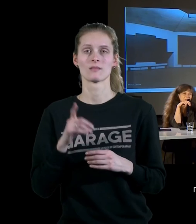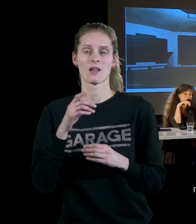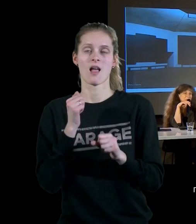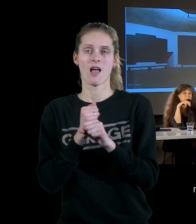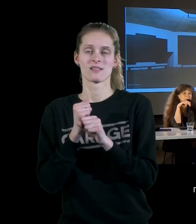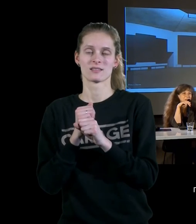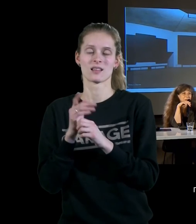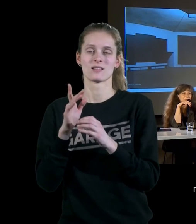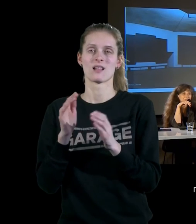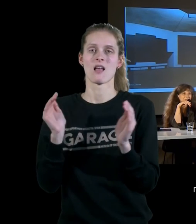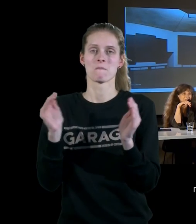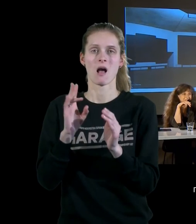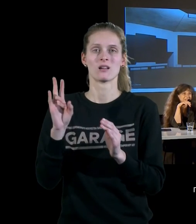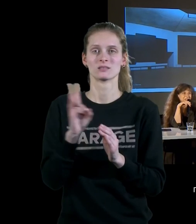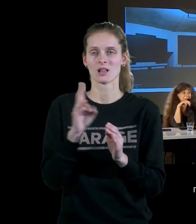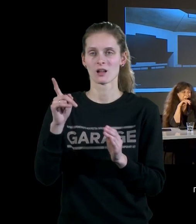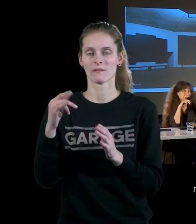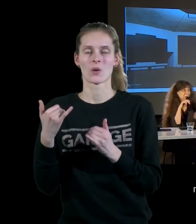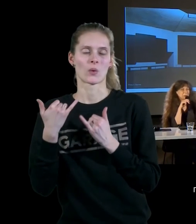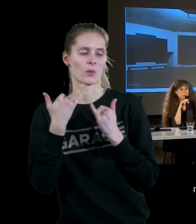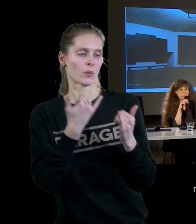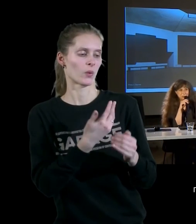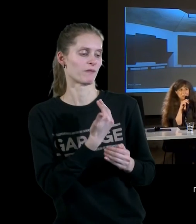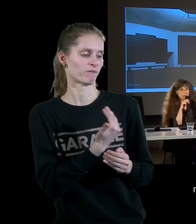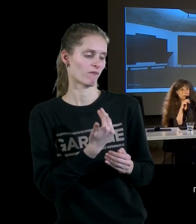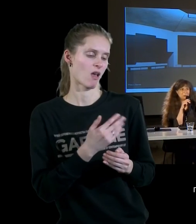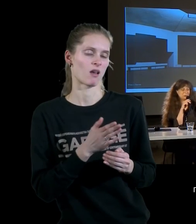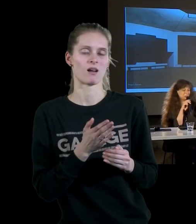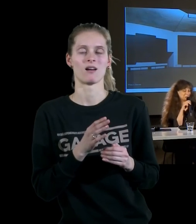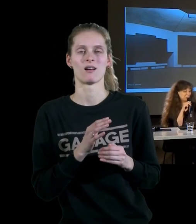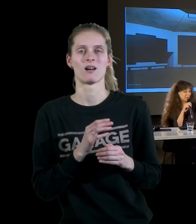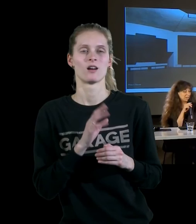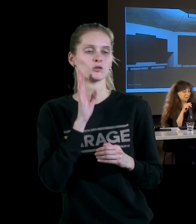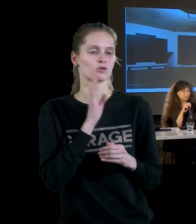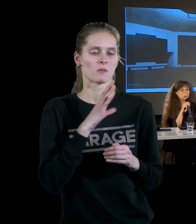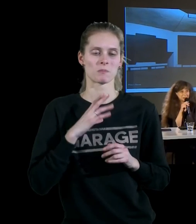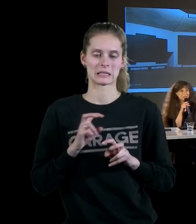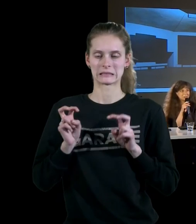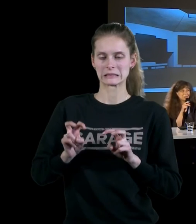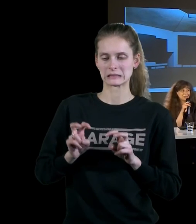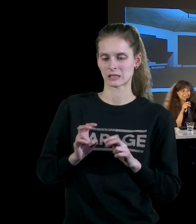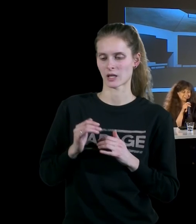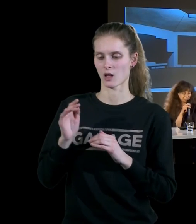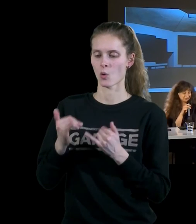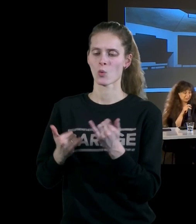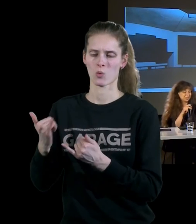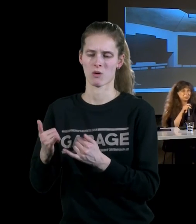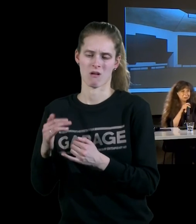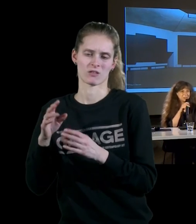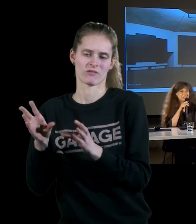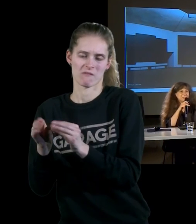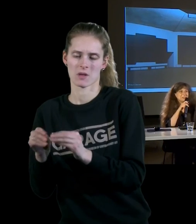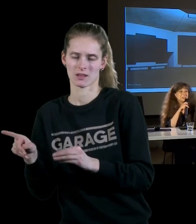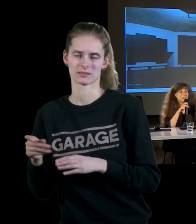подруге, натурщице, которая была как раз католичкой. И вот он для нее придумал эту капеллу, которую консультировал